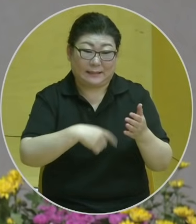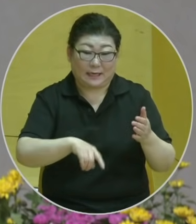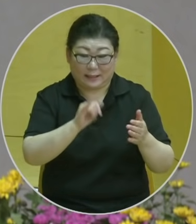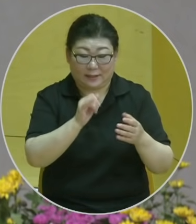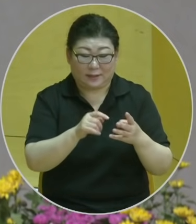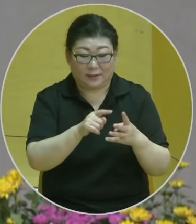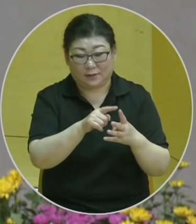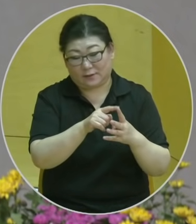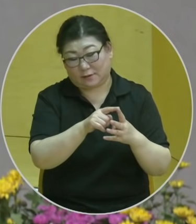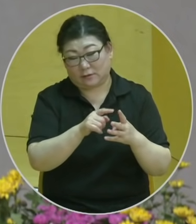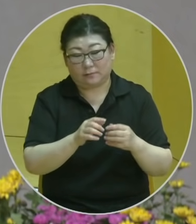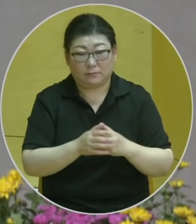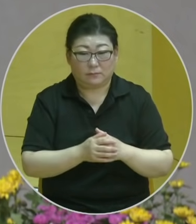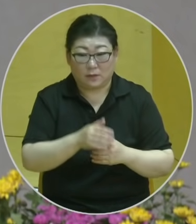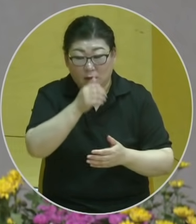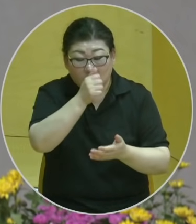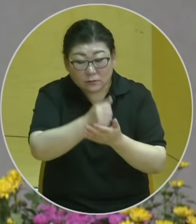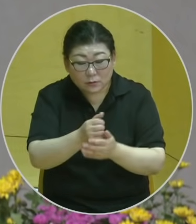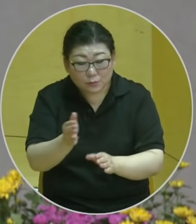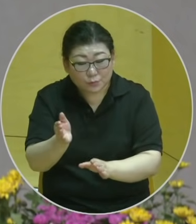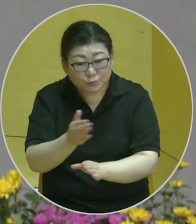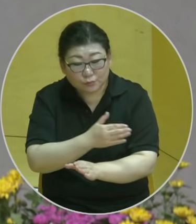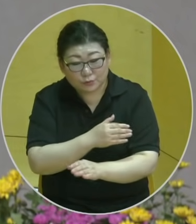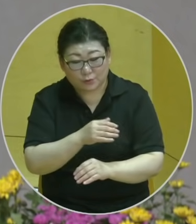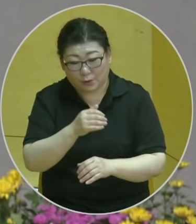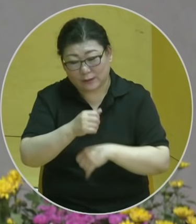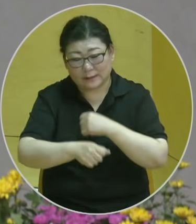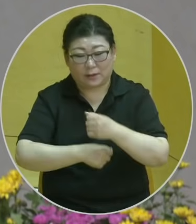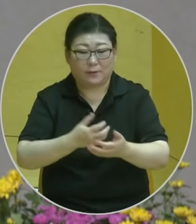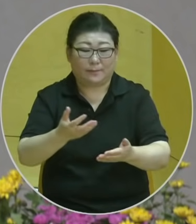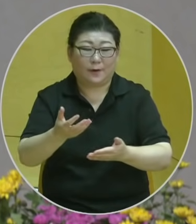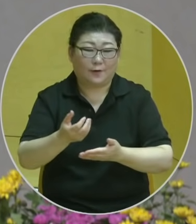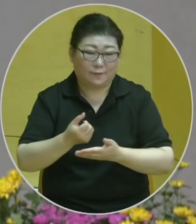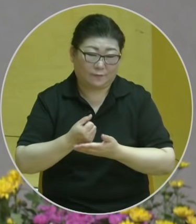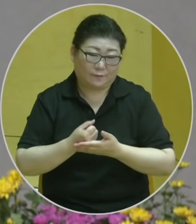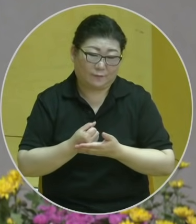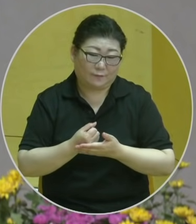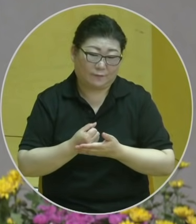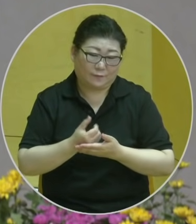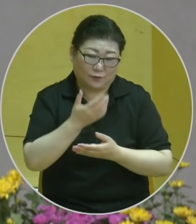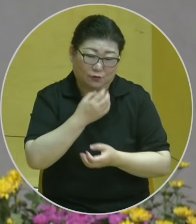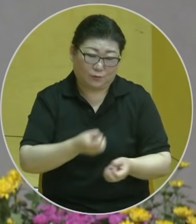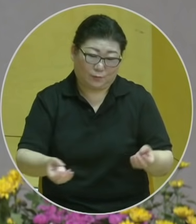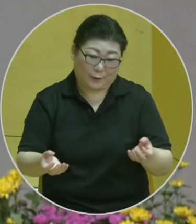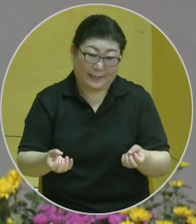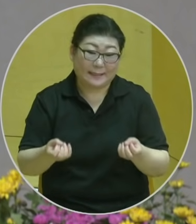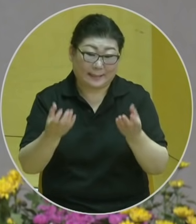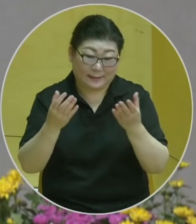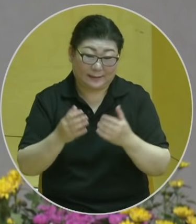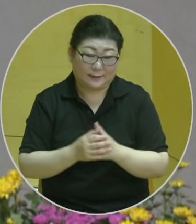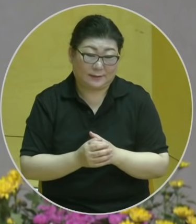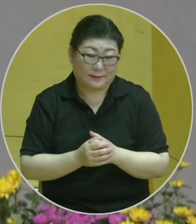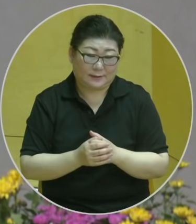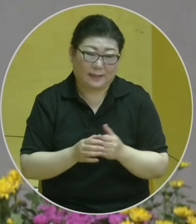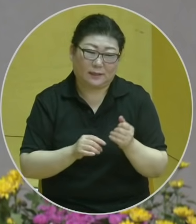것입니다. 죄에서 자유함을 얻는 그런 자유로움에 대한 축복의 그 이 잔치가 바로 이 잔치의 의미라는 겁니다.